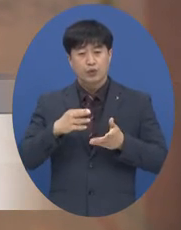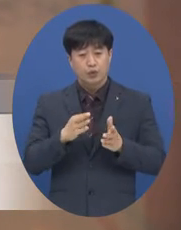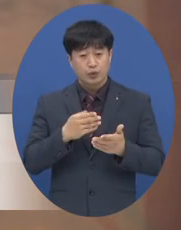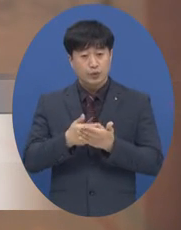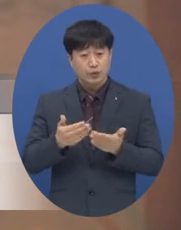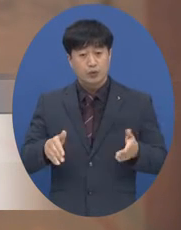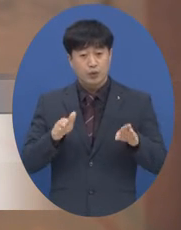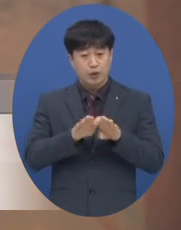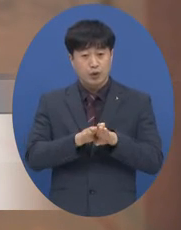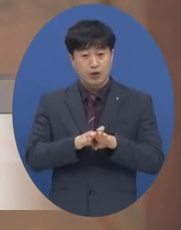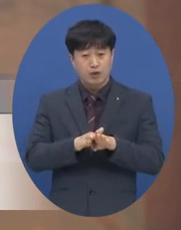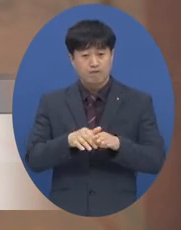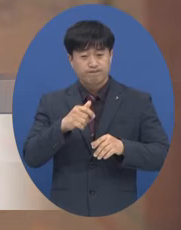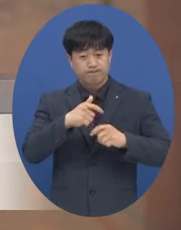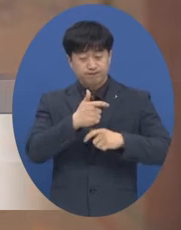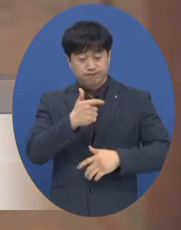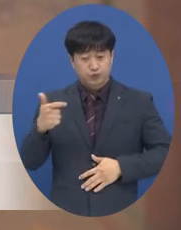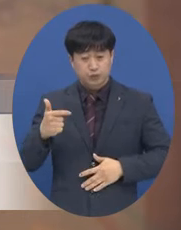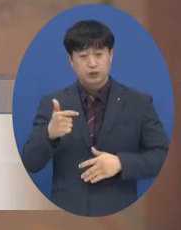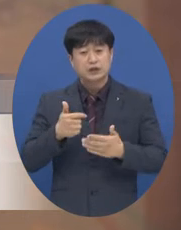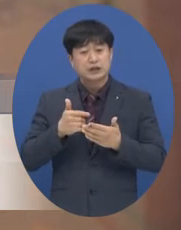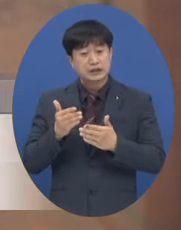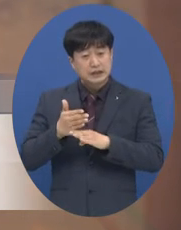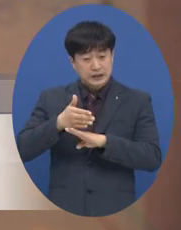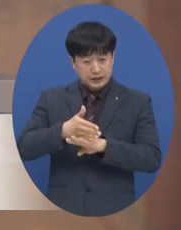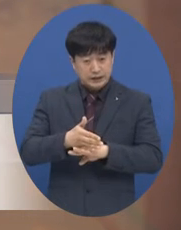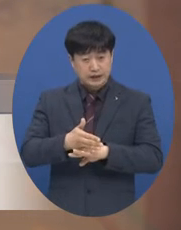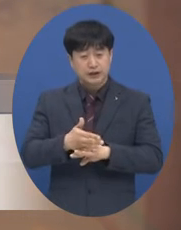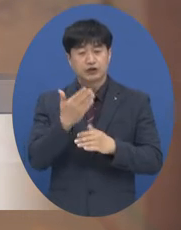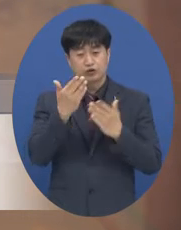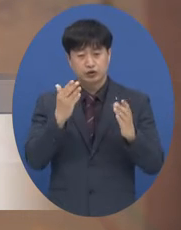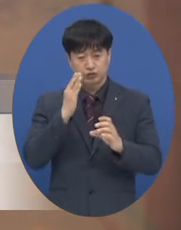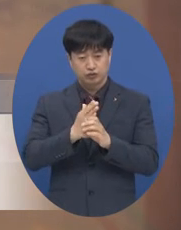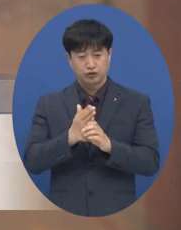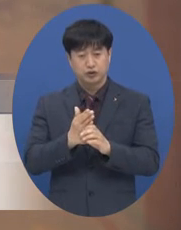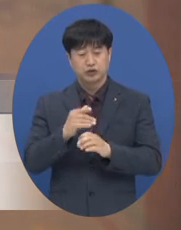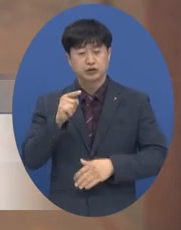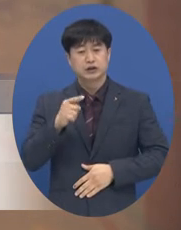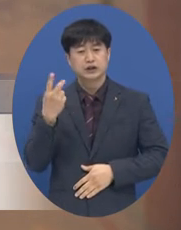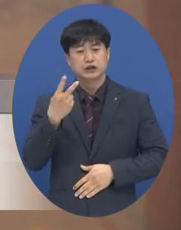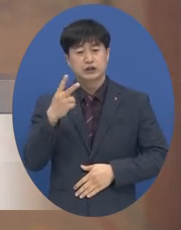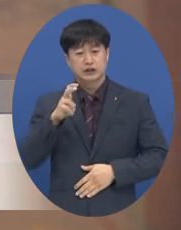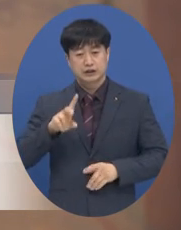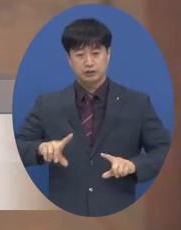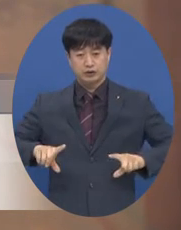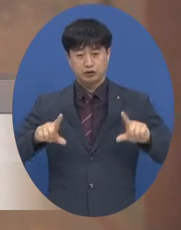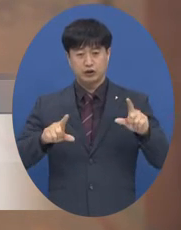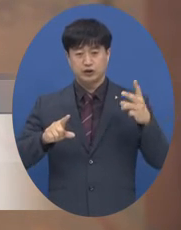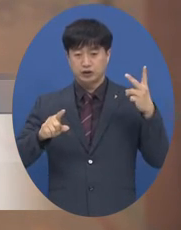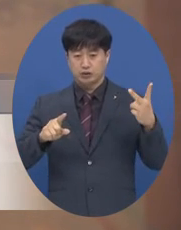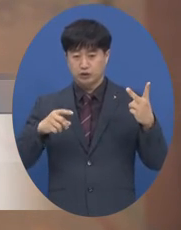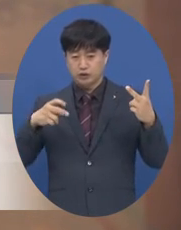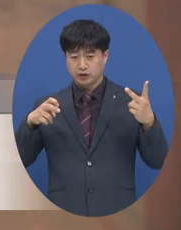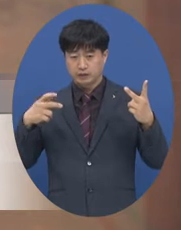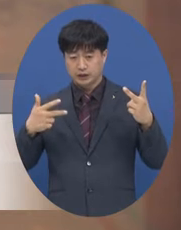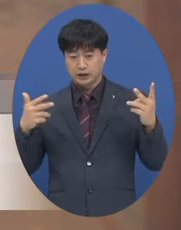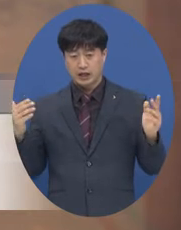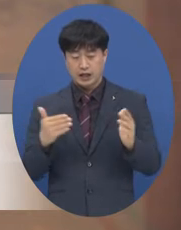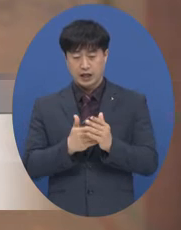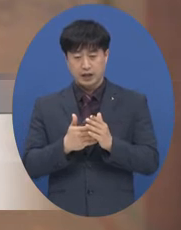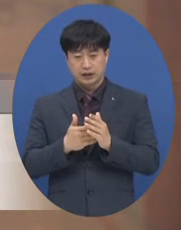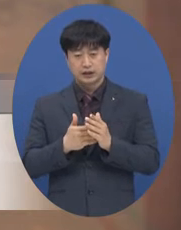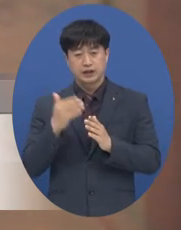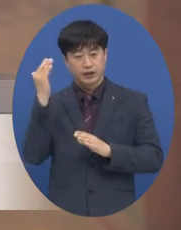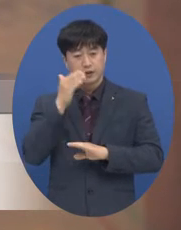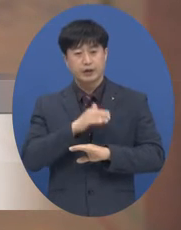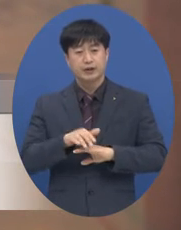권혜원, 박은태, 조은지의 전시가 현재 진행되고 있고요. 이 전시는 2022년 2월 27일까지